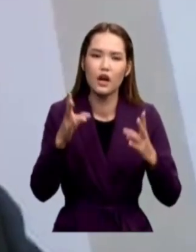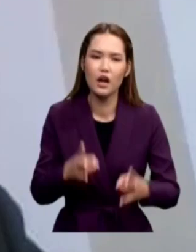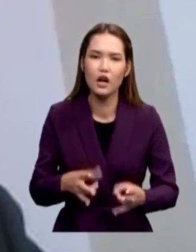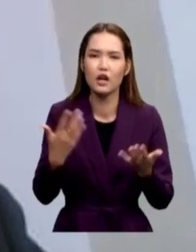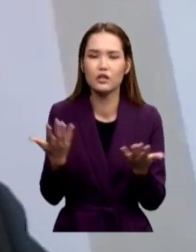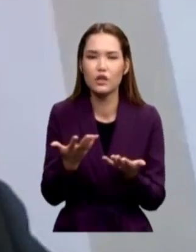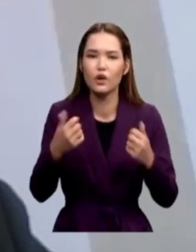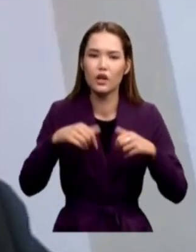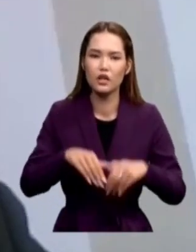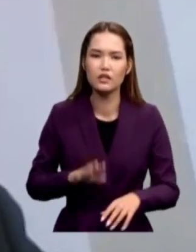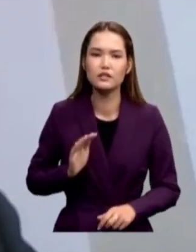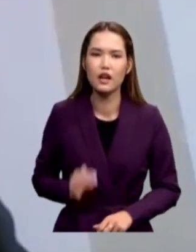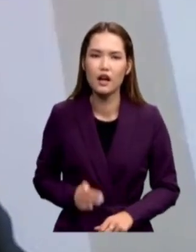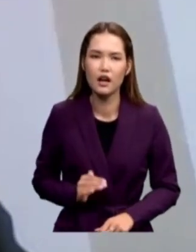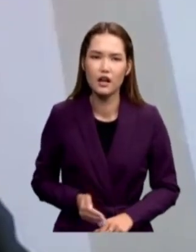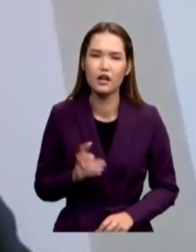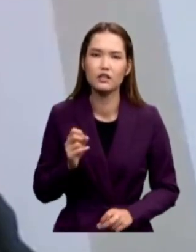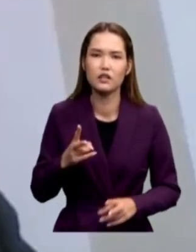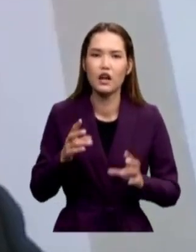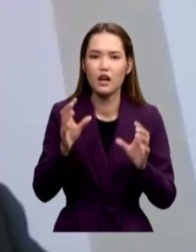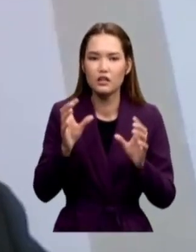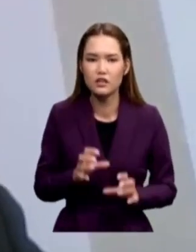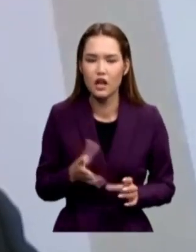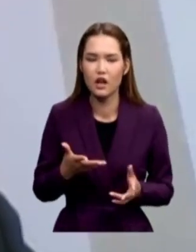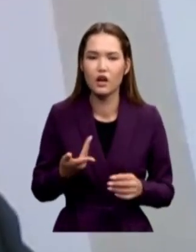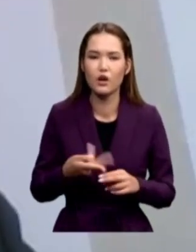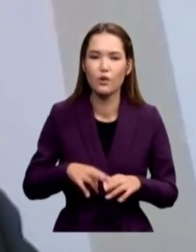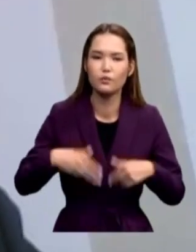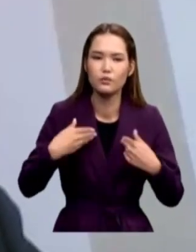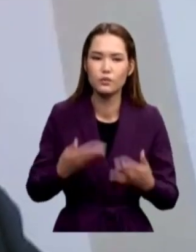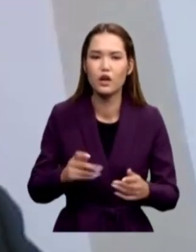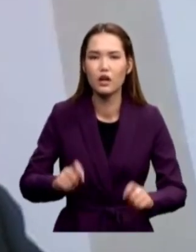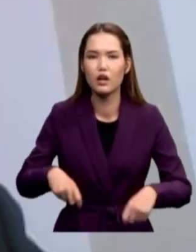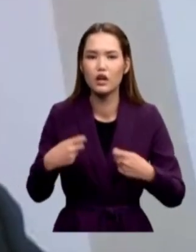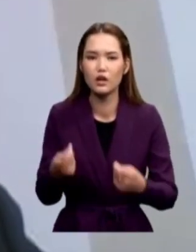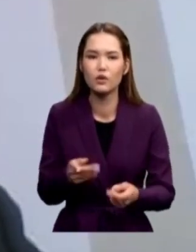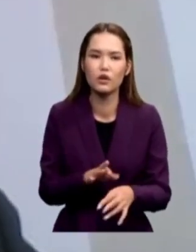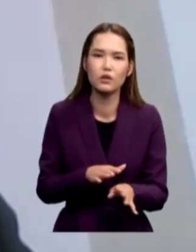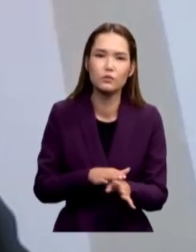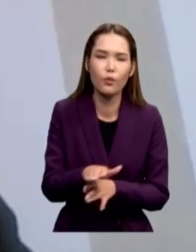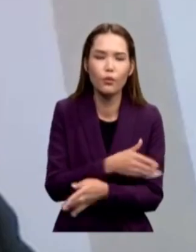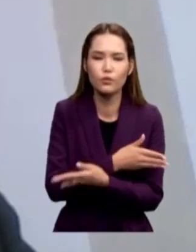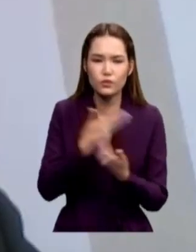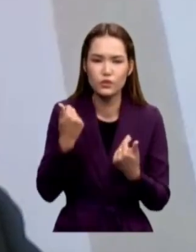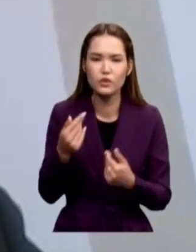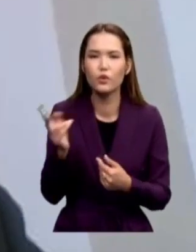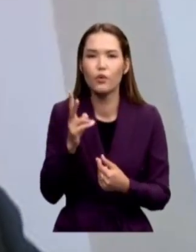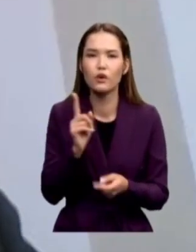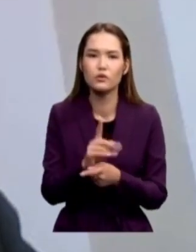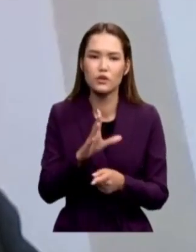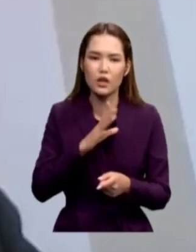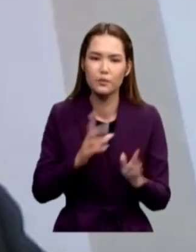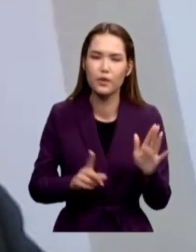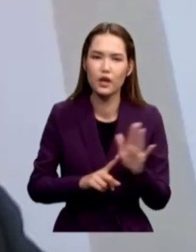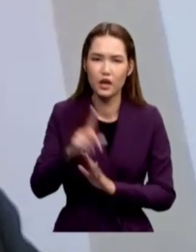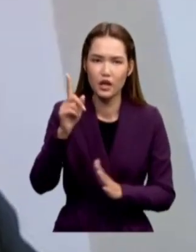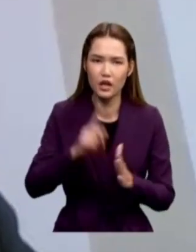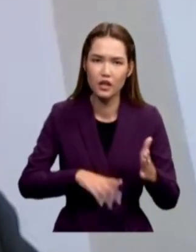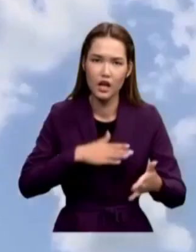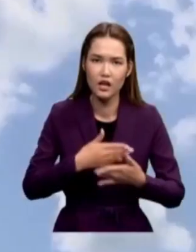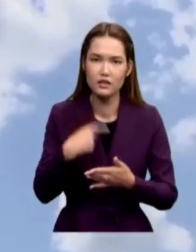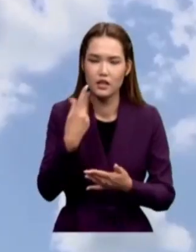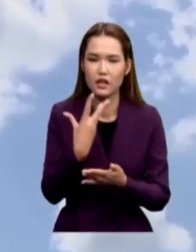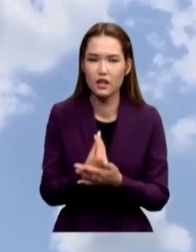дочерние компании Казмунайгаза. И в этом случае интерес Казмунайгаза к МАЭК вполне объясним. Для них очень важна бесперебойная работа